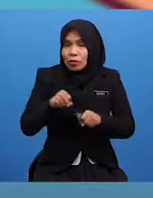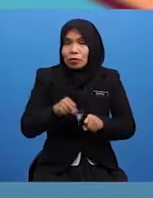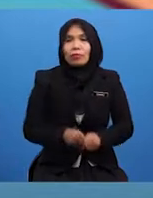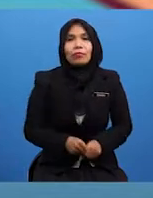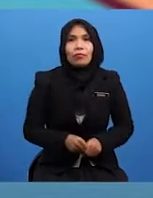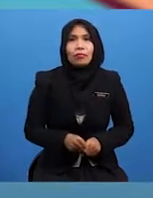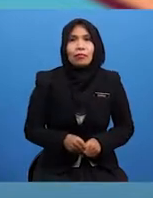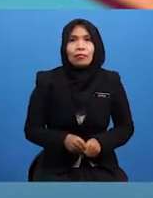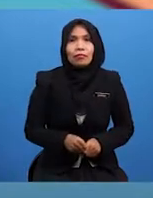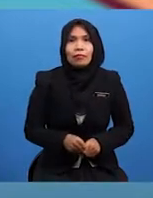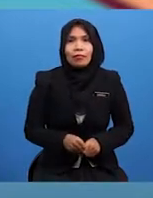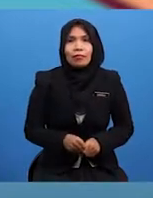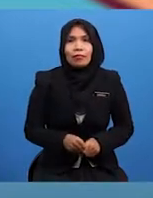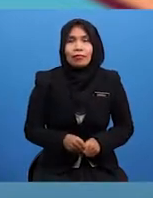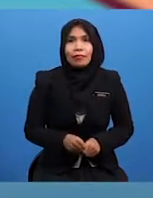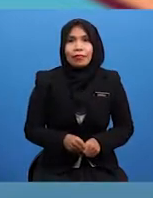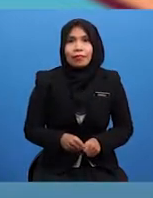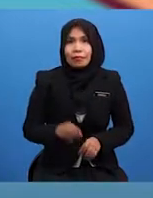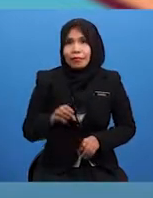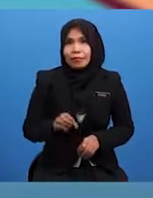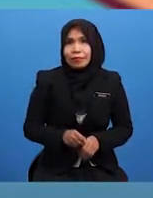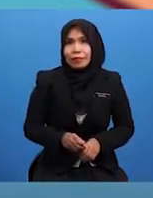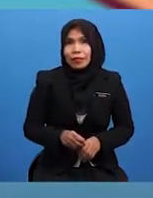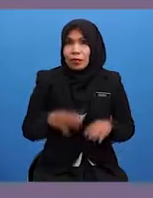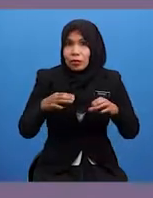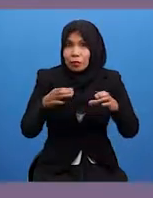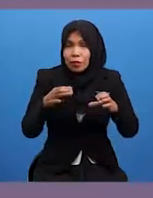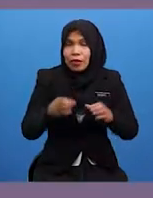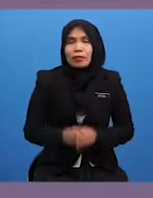mengayuh basikal, semakin bertambah cerah lampu tersebut.